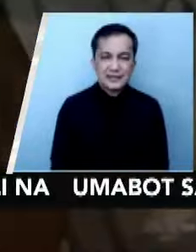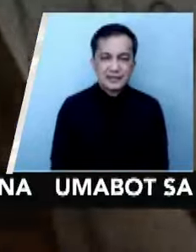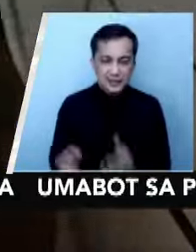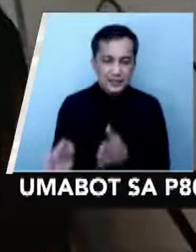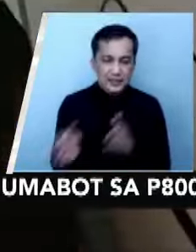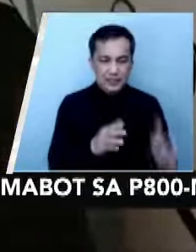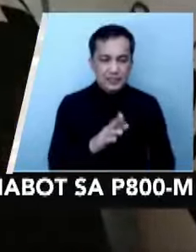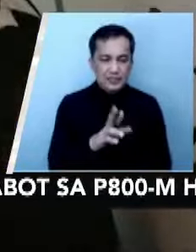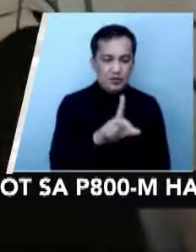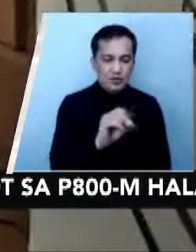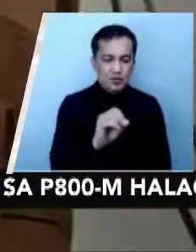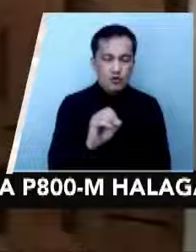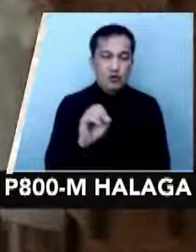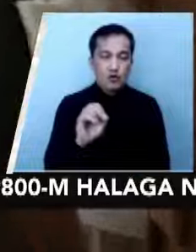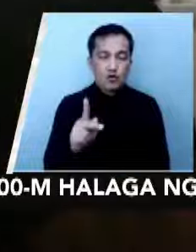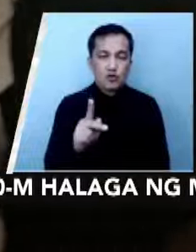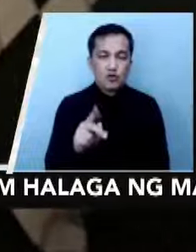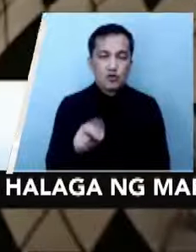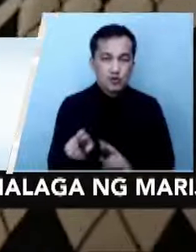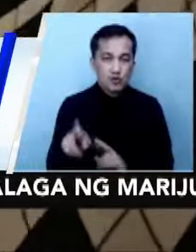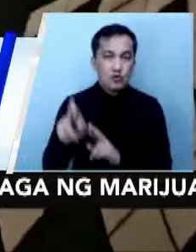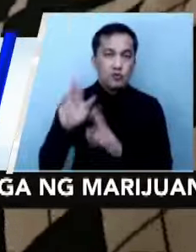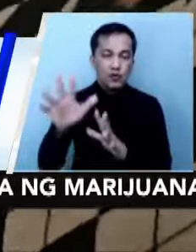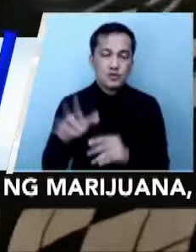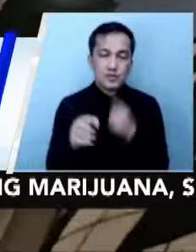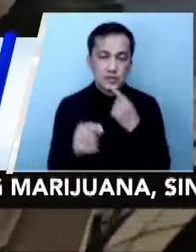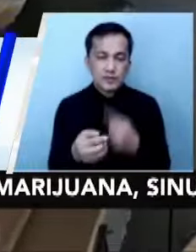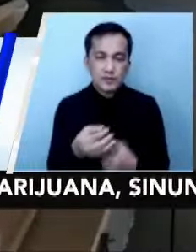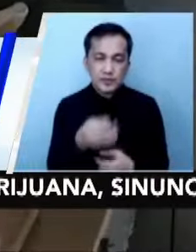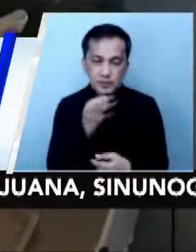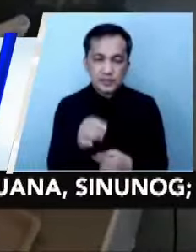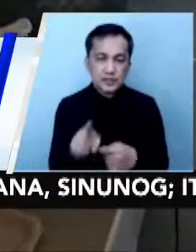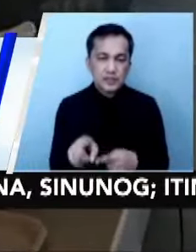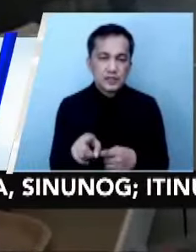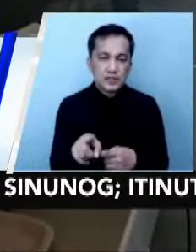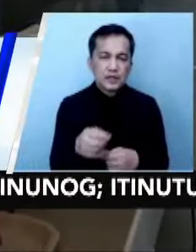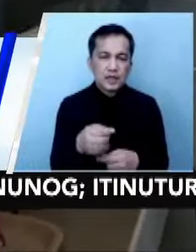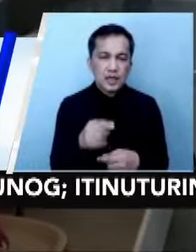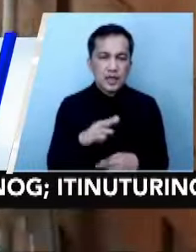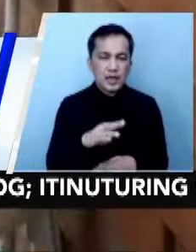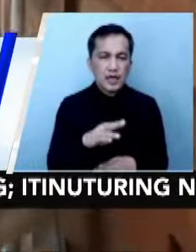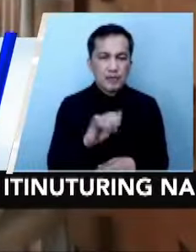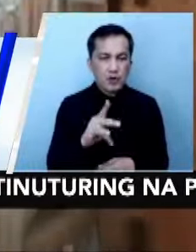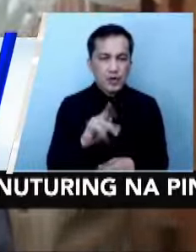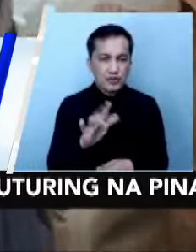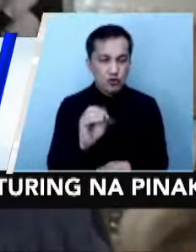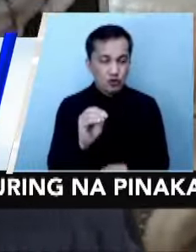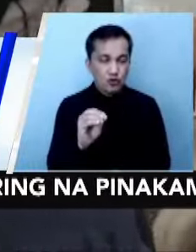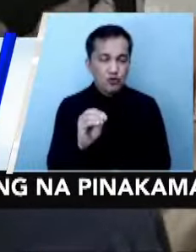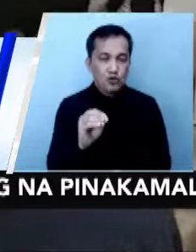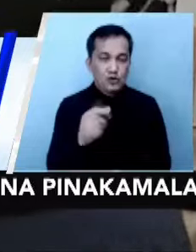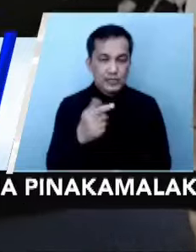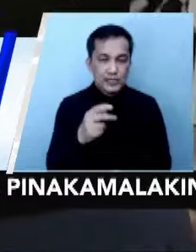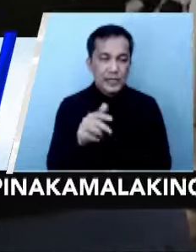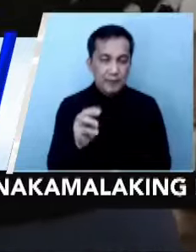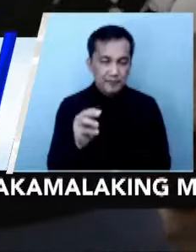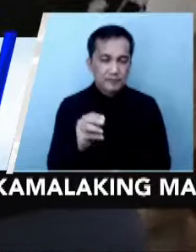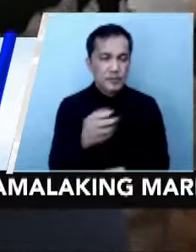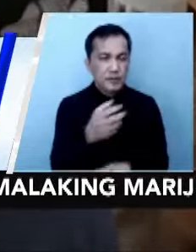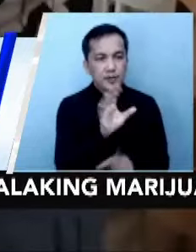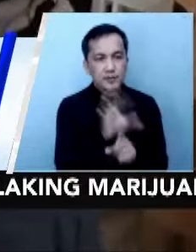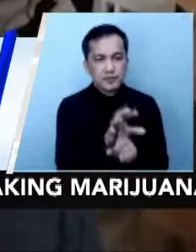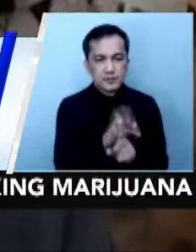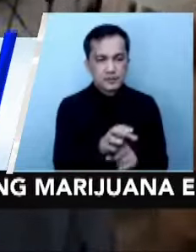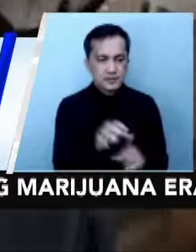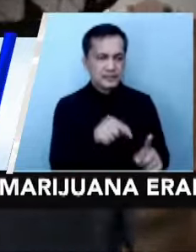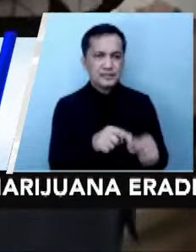Romblon, paboritong thirst quencher sa restaurant na ito ang kanilang avocado graham milk tea. Hindi akalain ni Patty na magkiklik